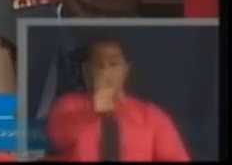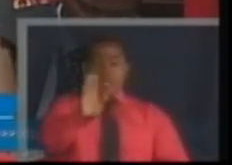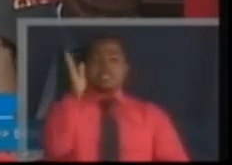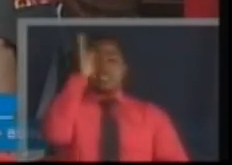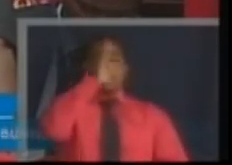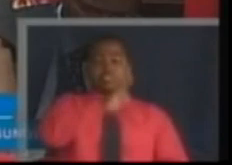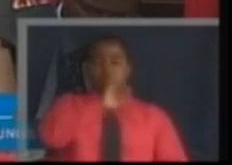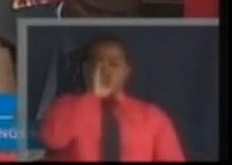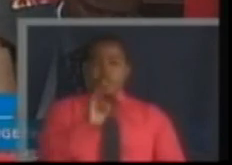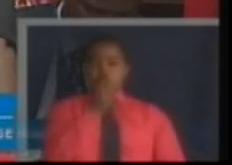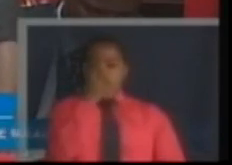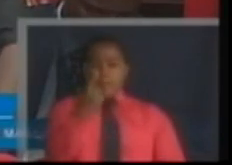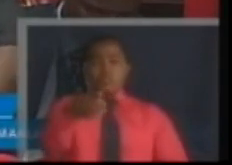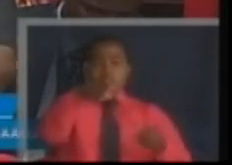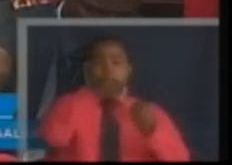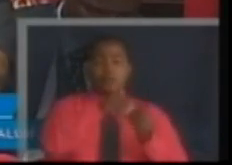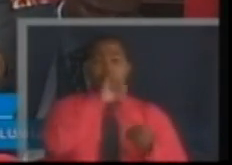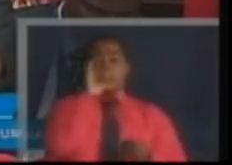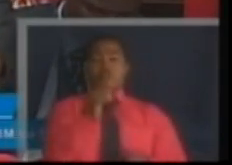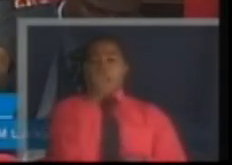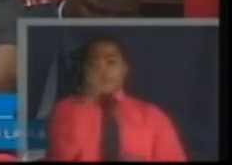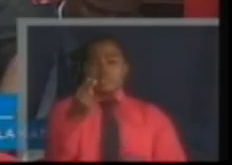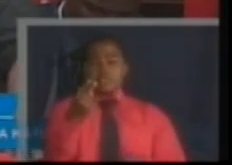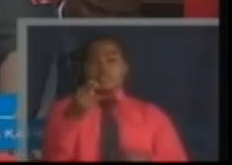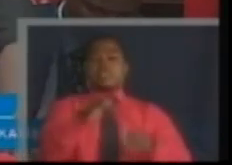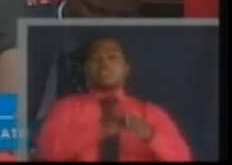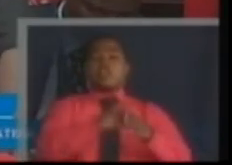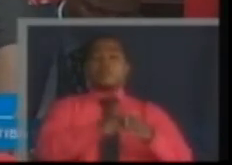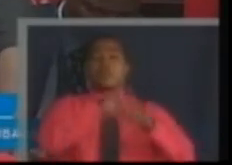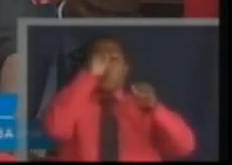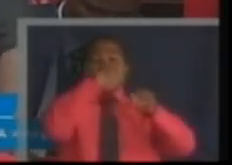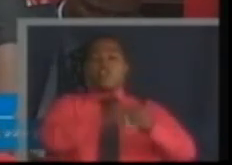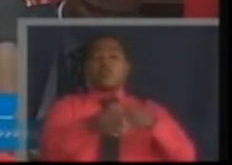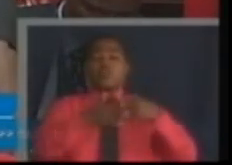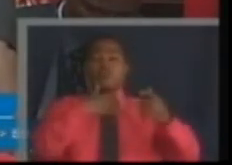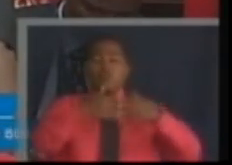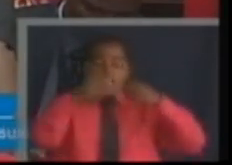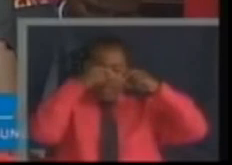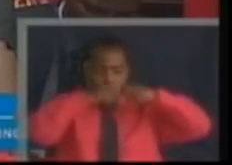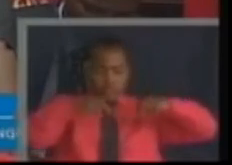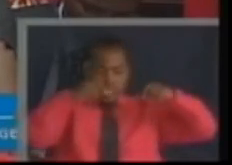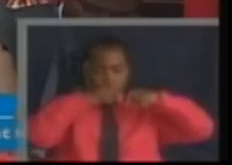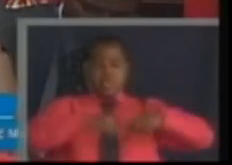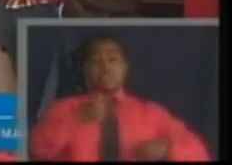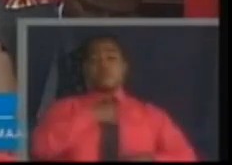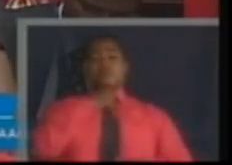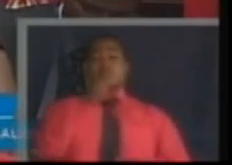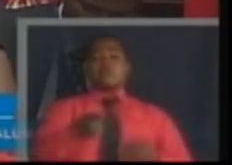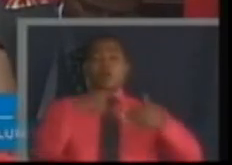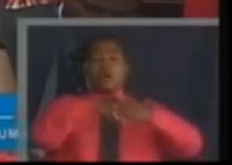na Jumapili zitatumika kwa ajili ya wajumbe kufanya utafiti. Mimi niko kwenye kikundi namba